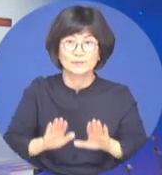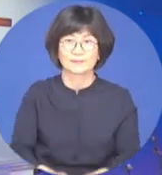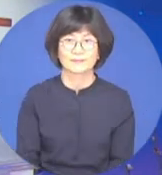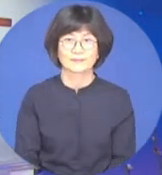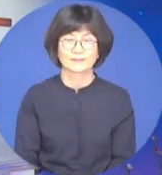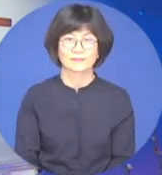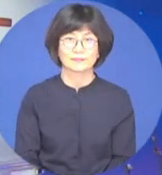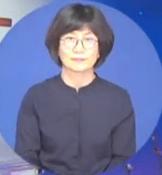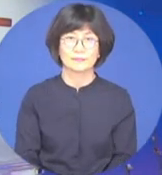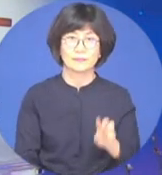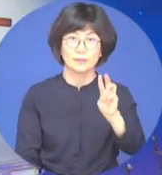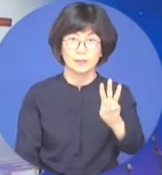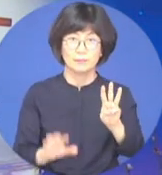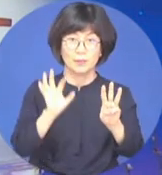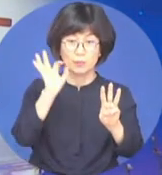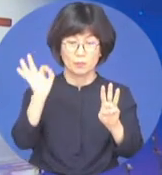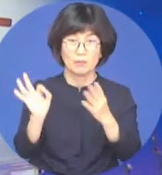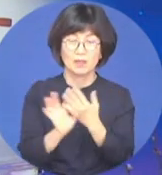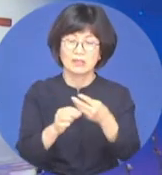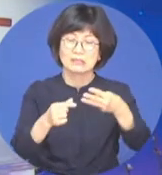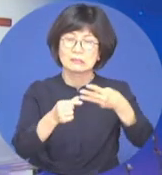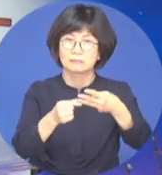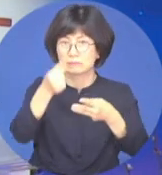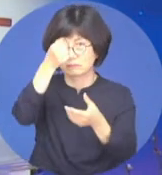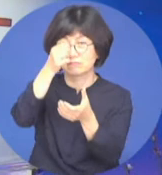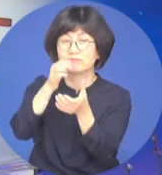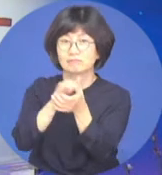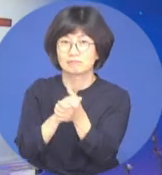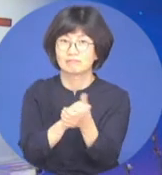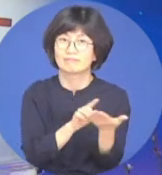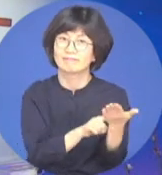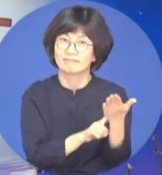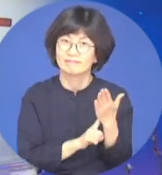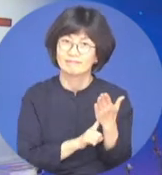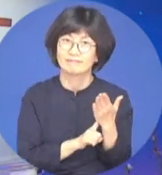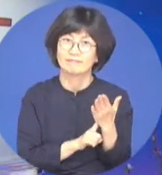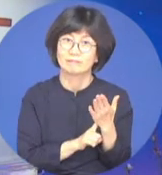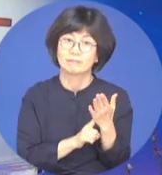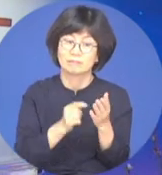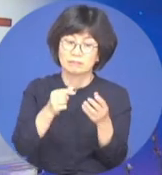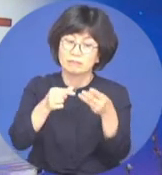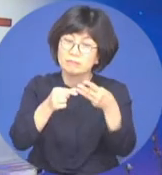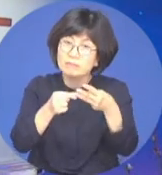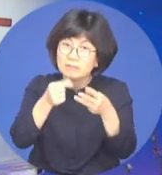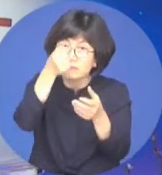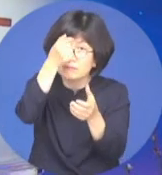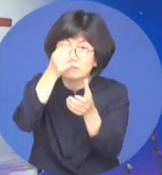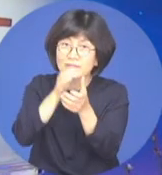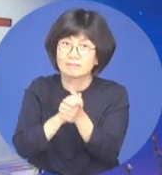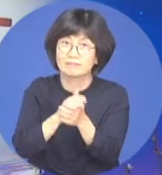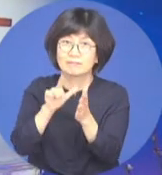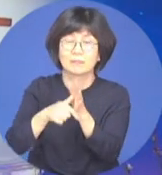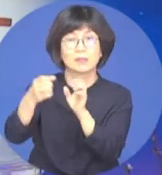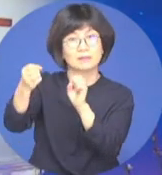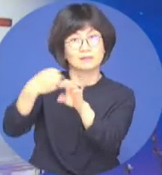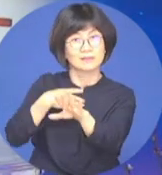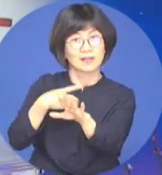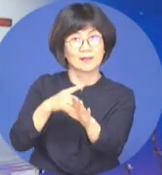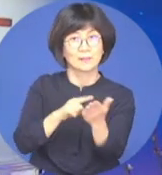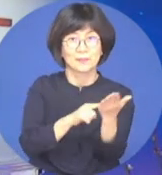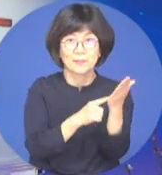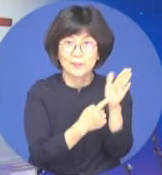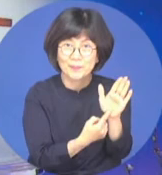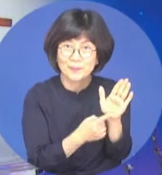3장에 보게 되면 세 번째 기도를 하거든요. 세 번째 기도를 하는데 기도의 응답이 어떻게 나타났습니까? 3장